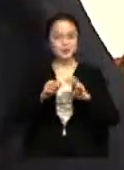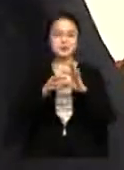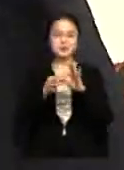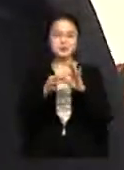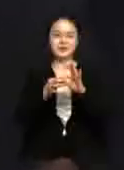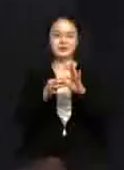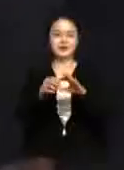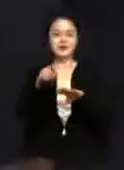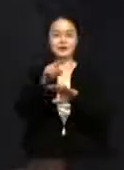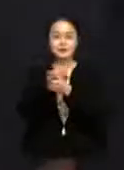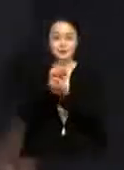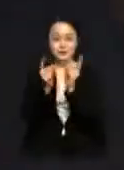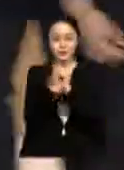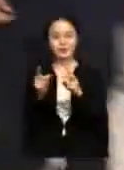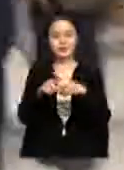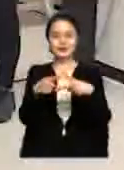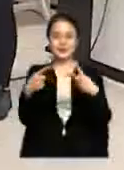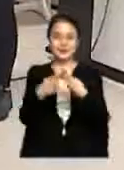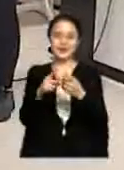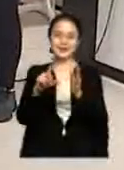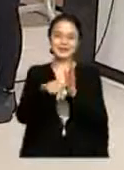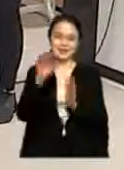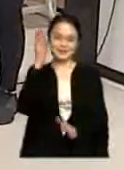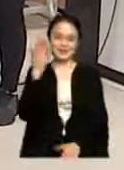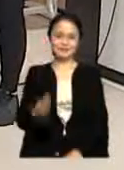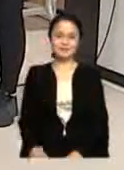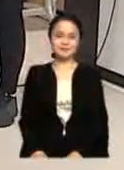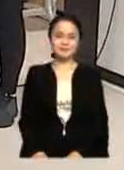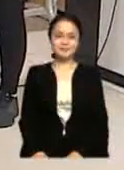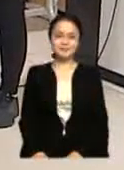있습니다 딜라이트 서울 경기 케이블 tv 엄정 입니다